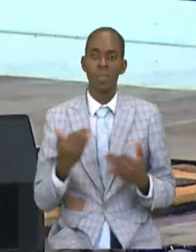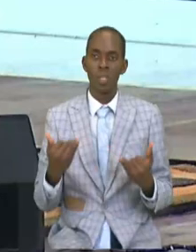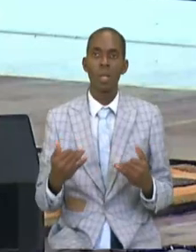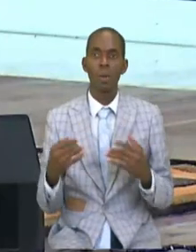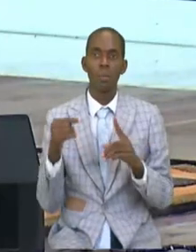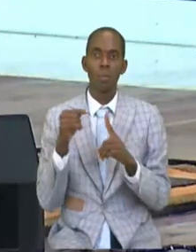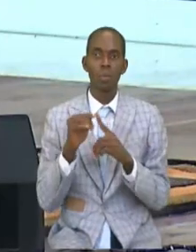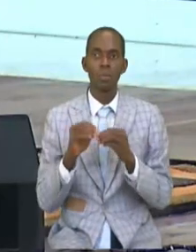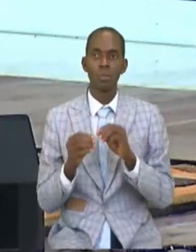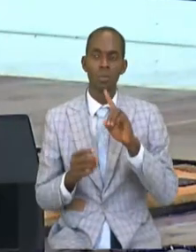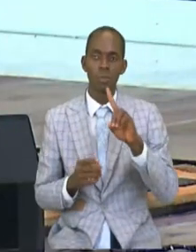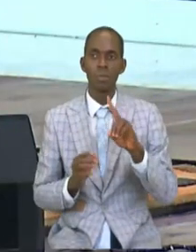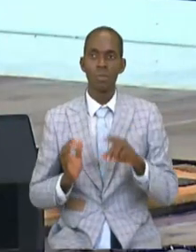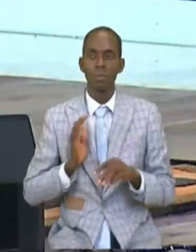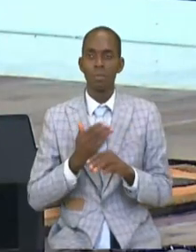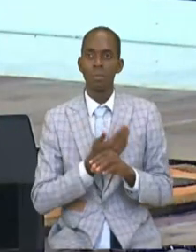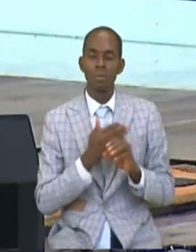Numéro un,